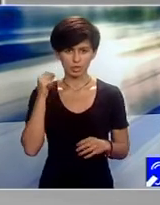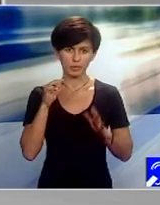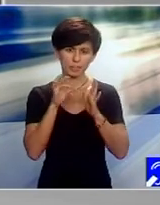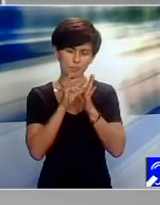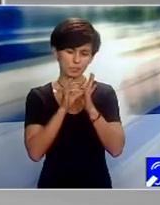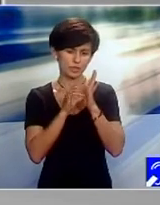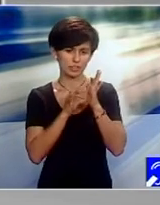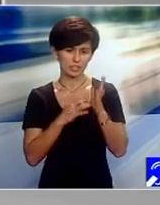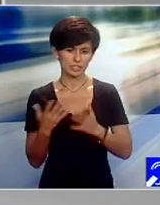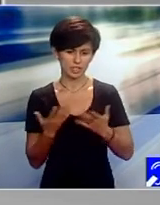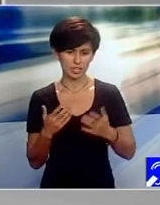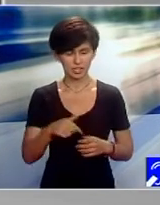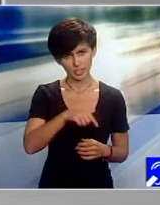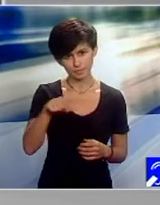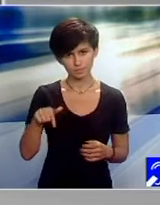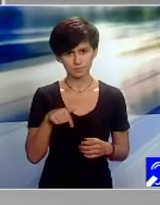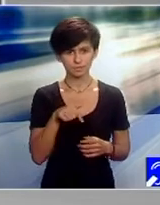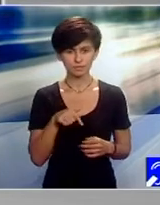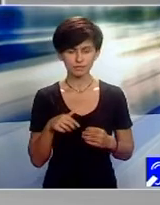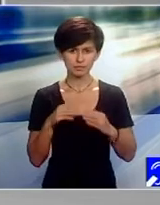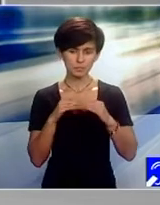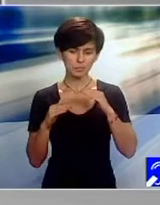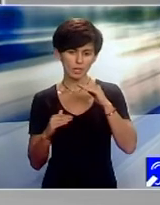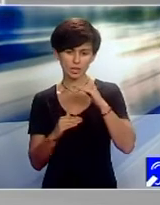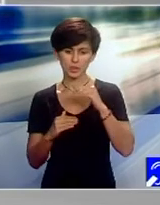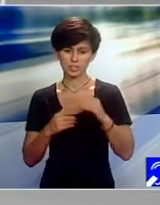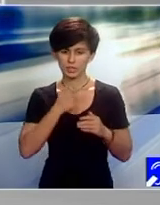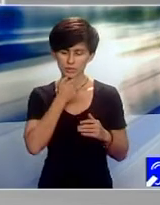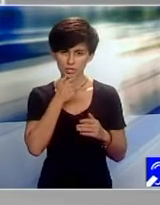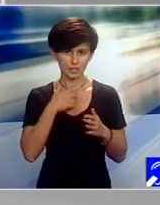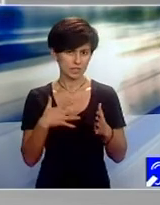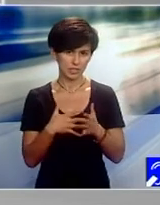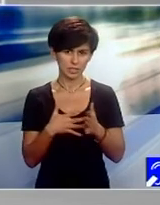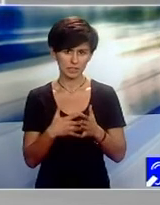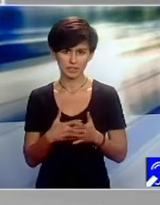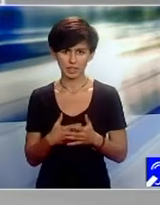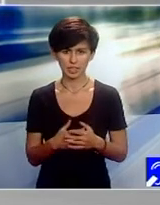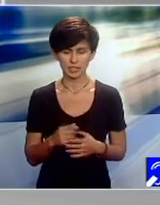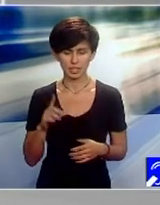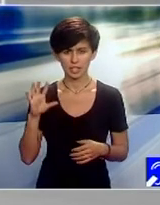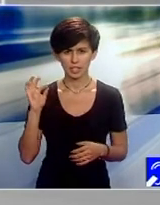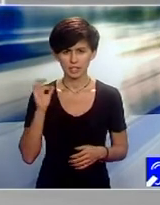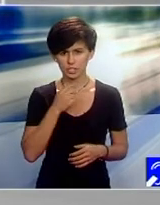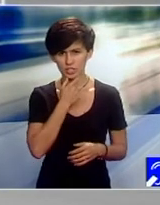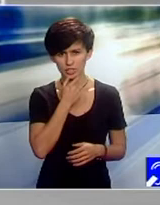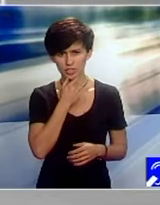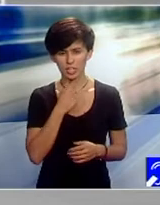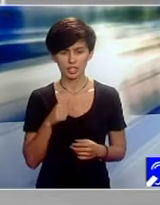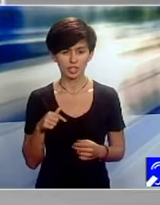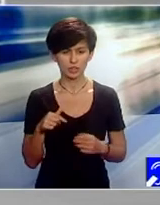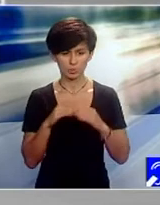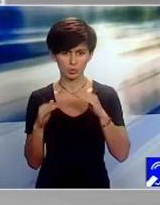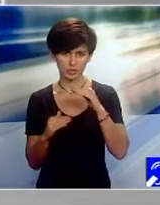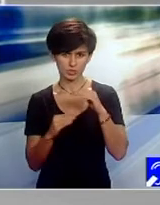în care noi am coborât față de anul trecut vârsta de testare de la peste 50 de ani la peste 40 de ani în acest